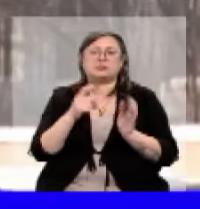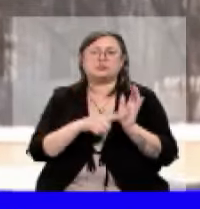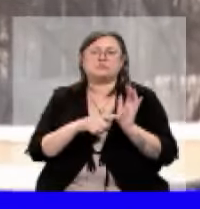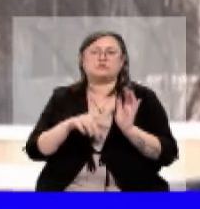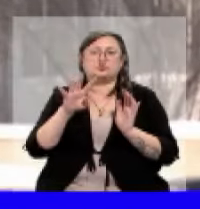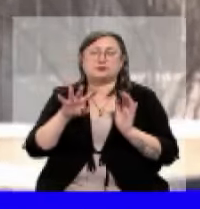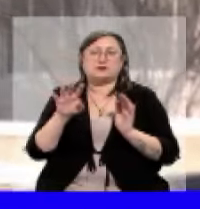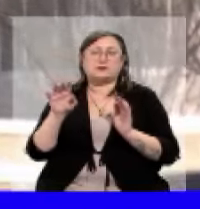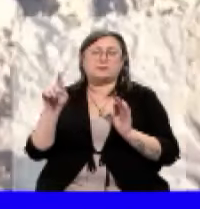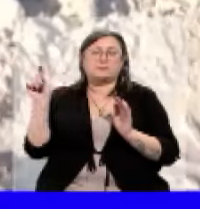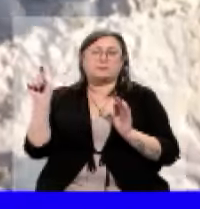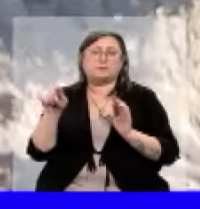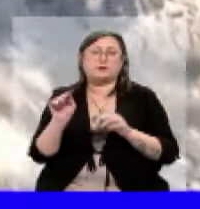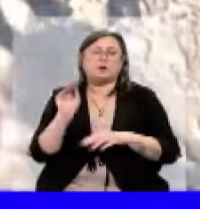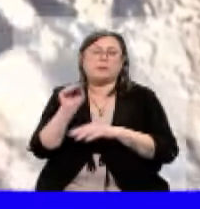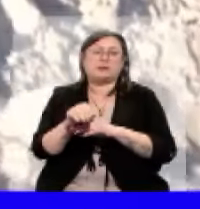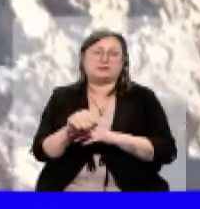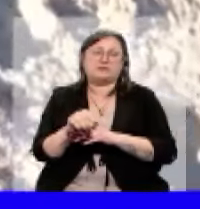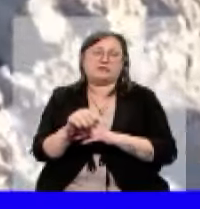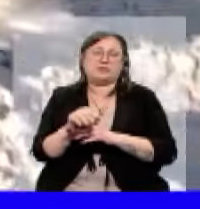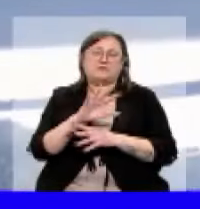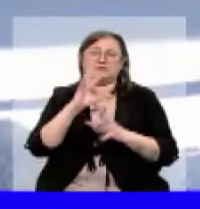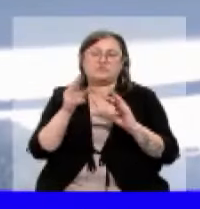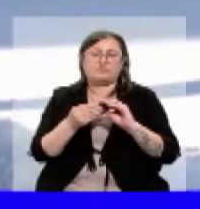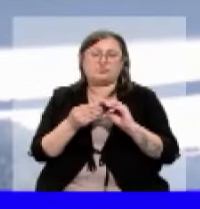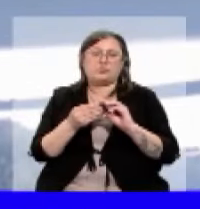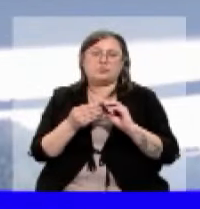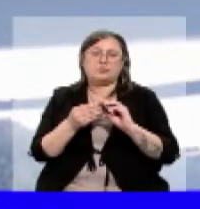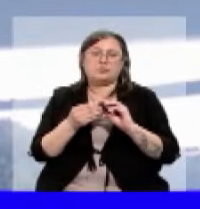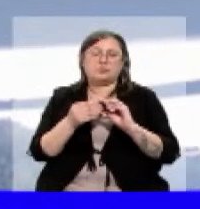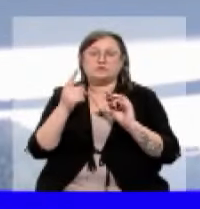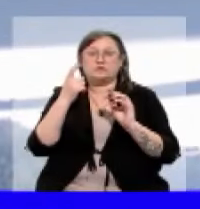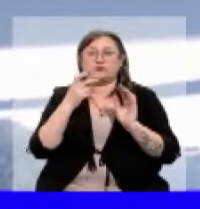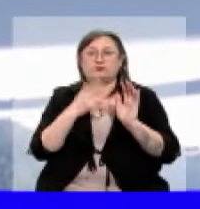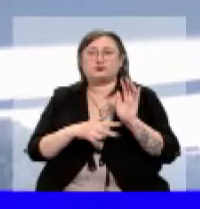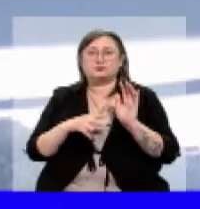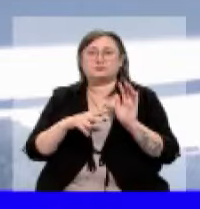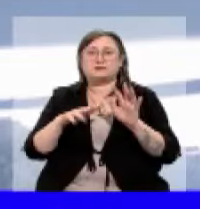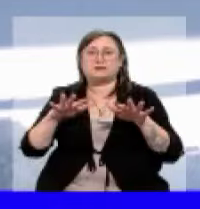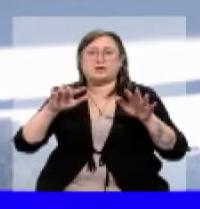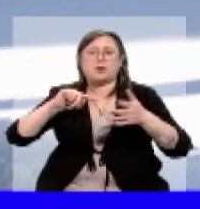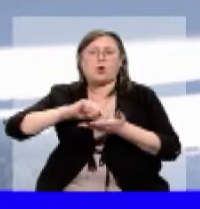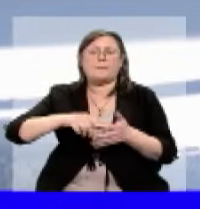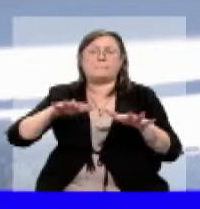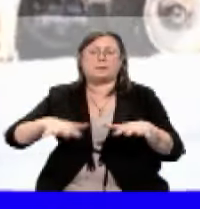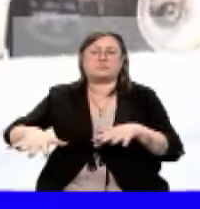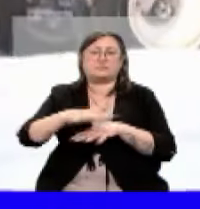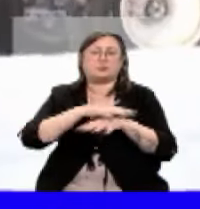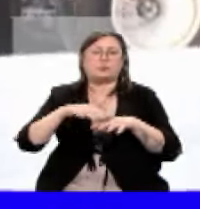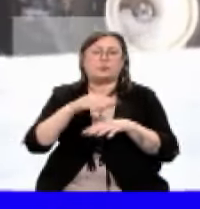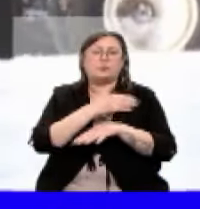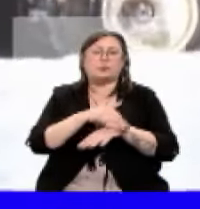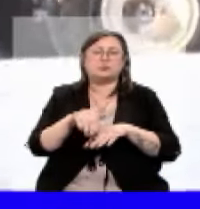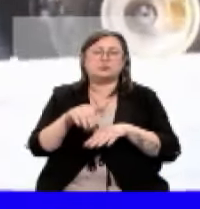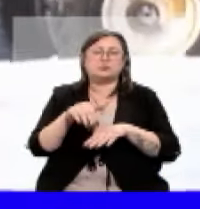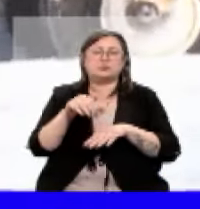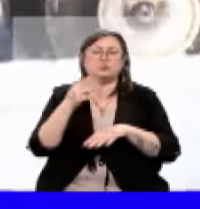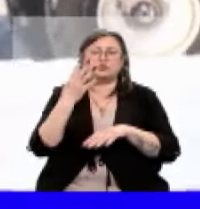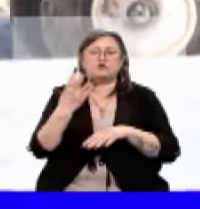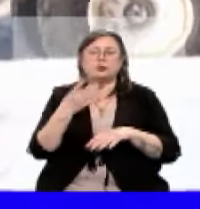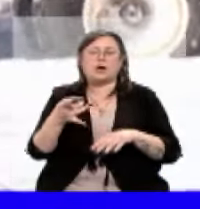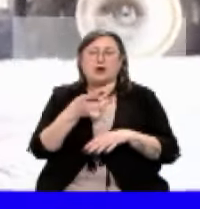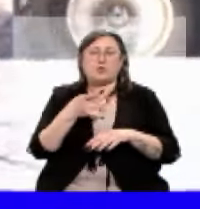жұмылдырылса, қосымша тағы 374-і жәрдемге келді. Барлығы 180 нысан қамтылды. 4 шағын аудан көшелері бүгінгі күні